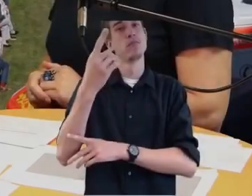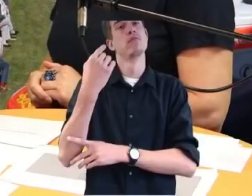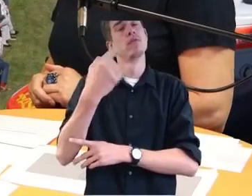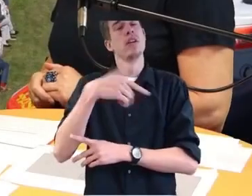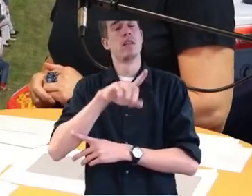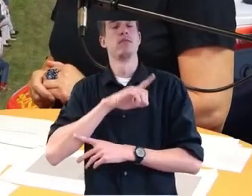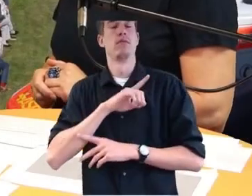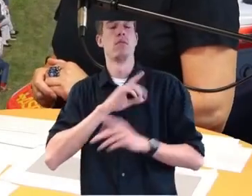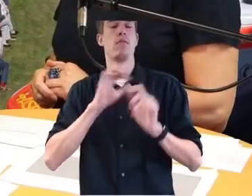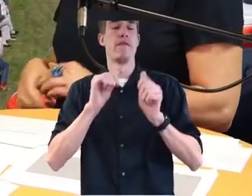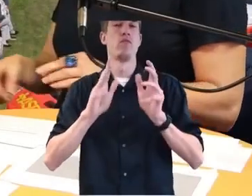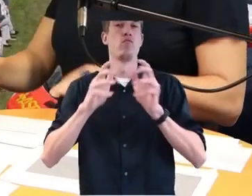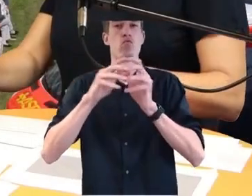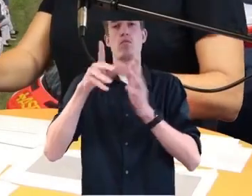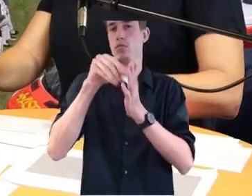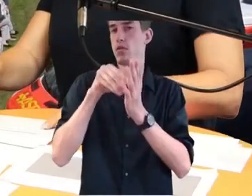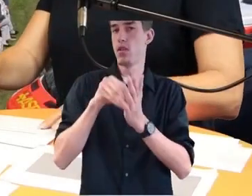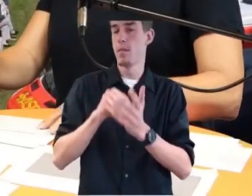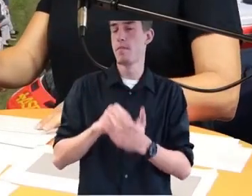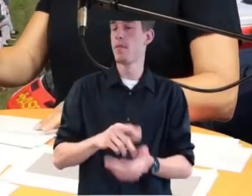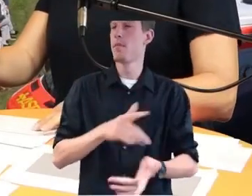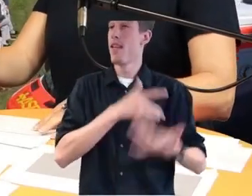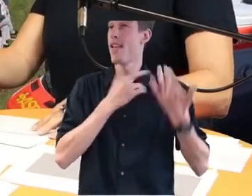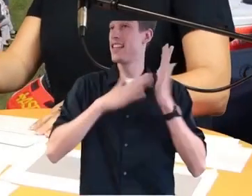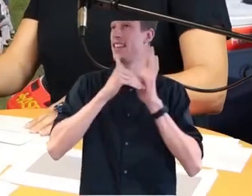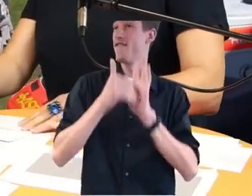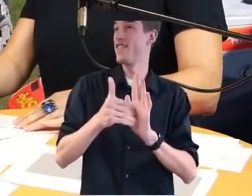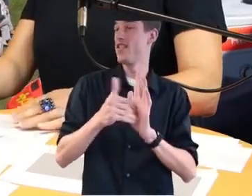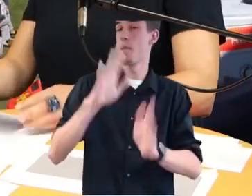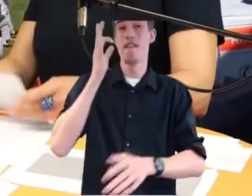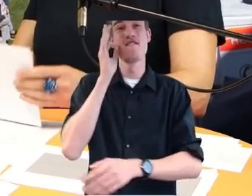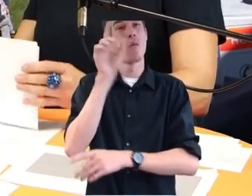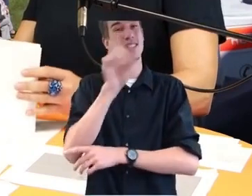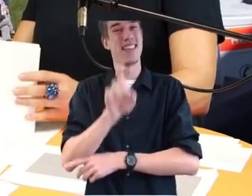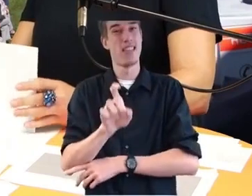Herzlich willkommen, Hallo. Frau Zehner. Freue mich, dass Sie da sind.